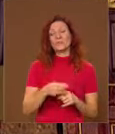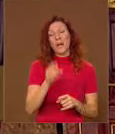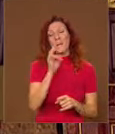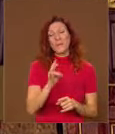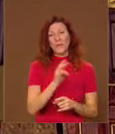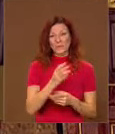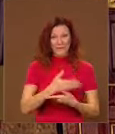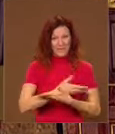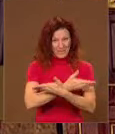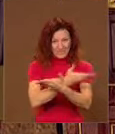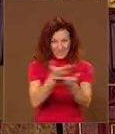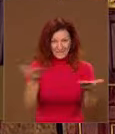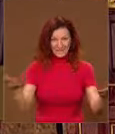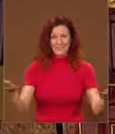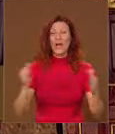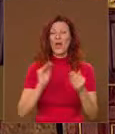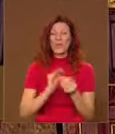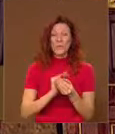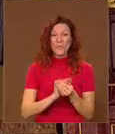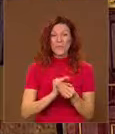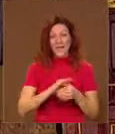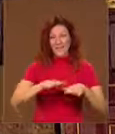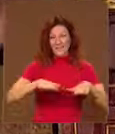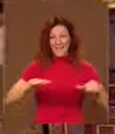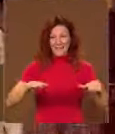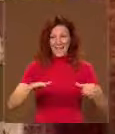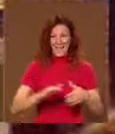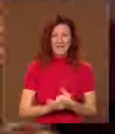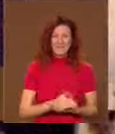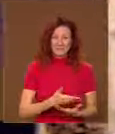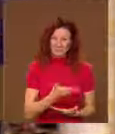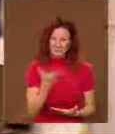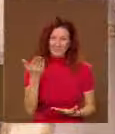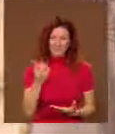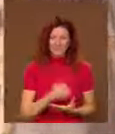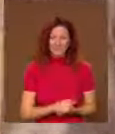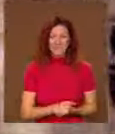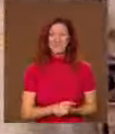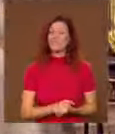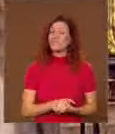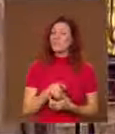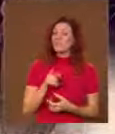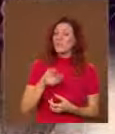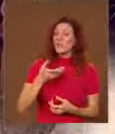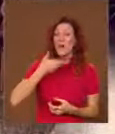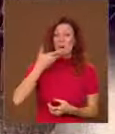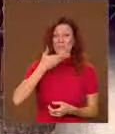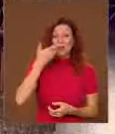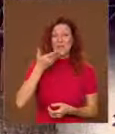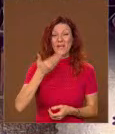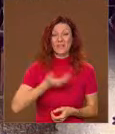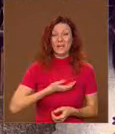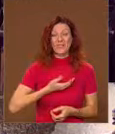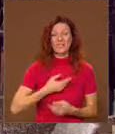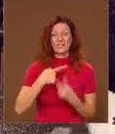вас, домовете ви и чадата ви довек. Амин. Чухме проповедта на отец Николай Георгиев